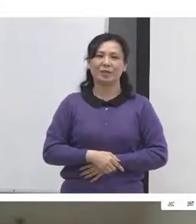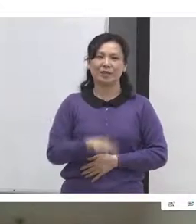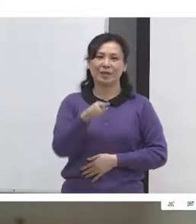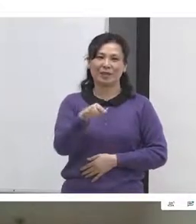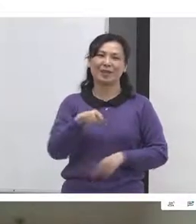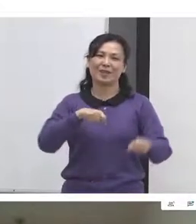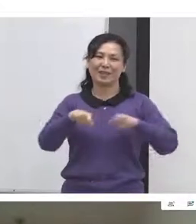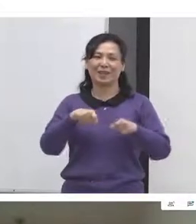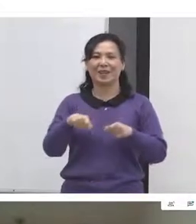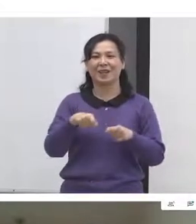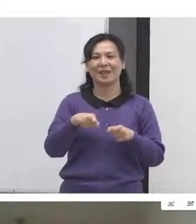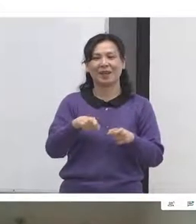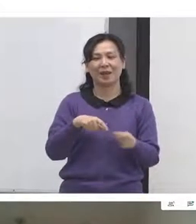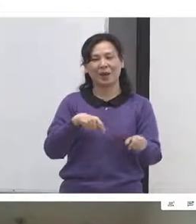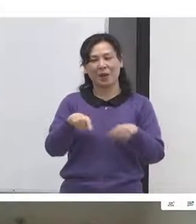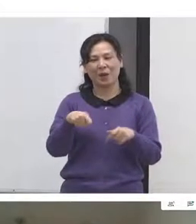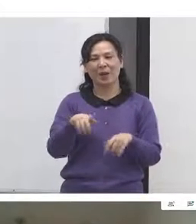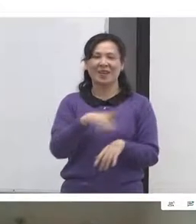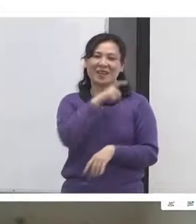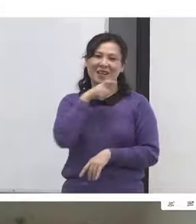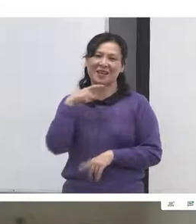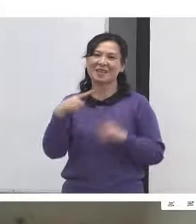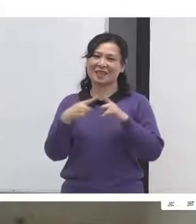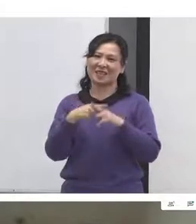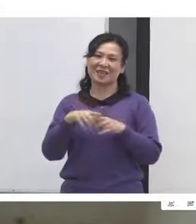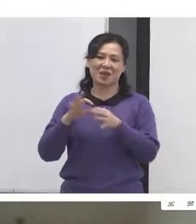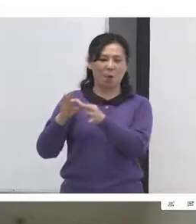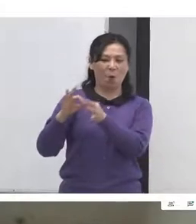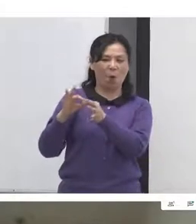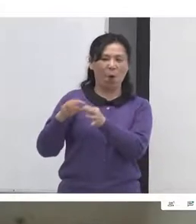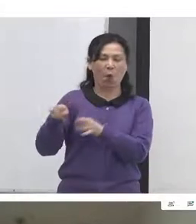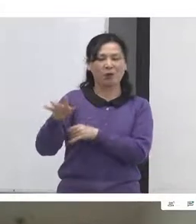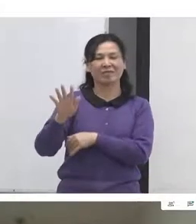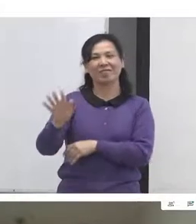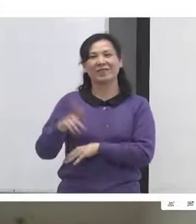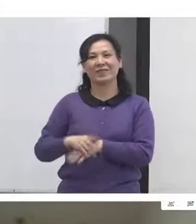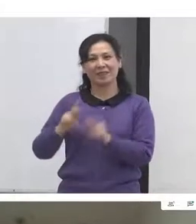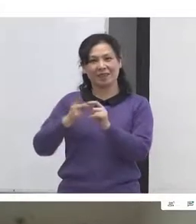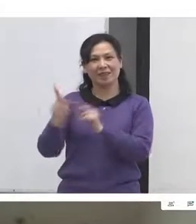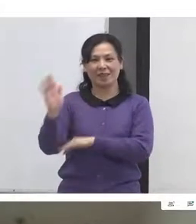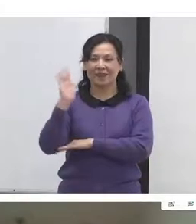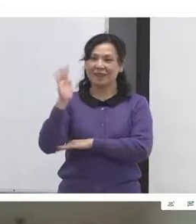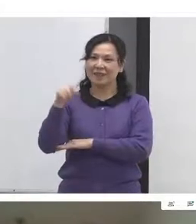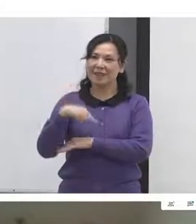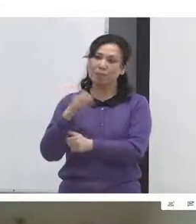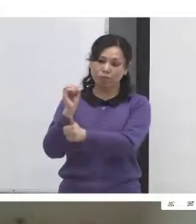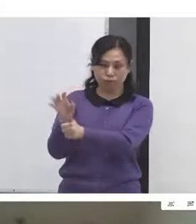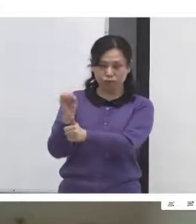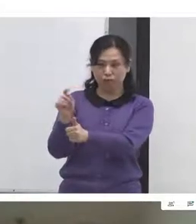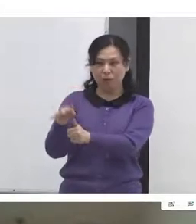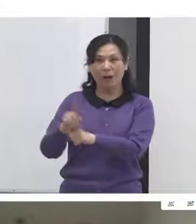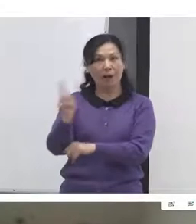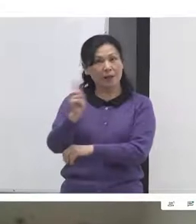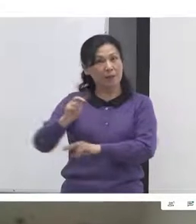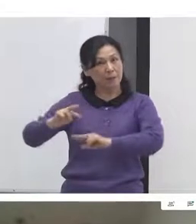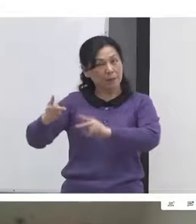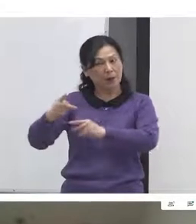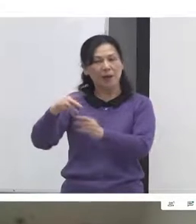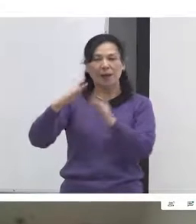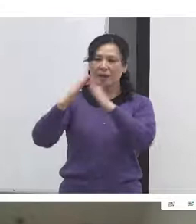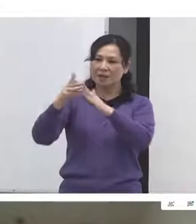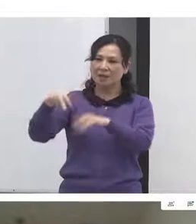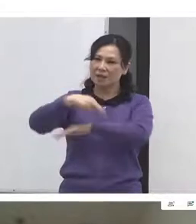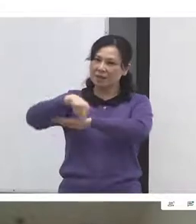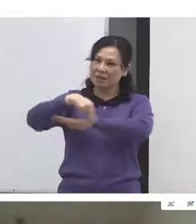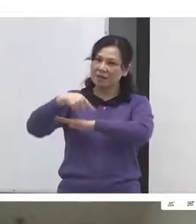的时候，其实是有一些私人的关系去跟政府单位去建议说要怎么去做城市规划的一些相